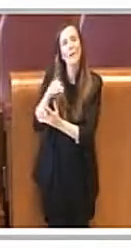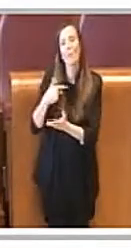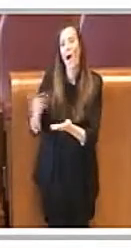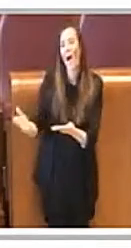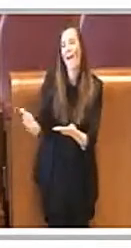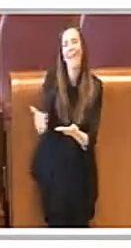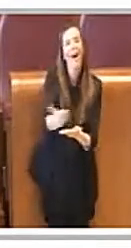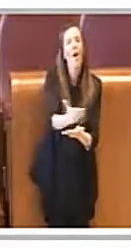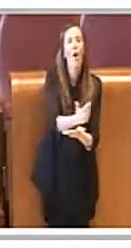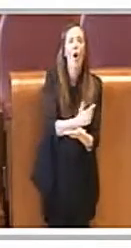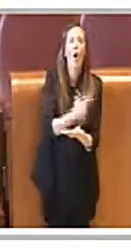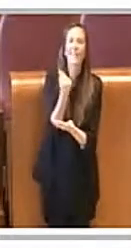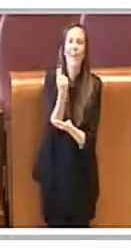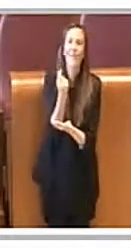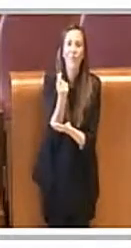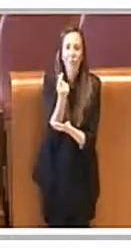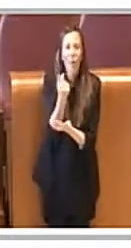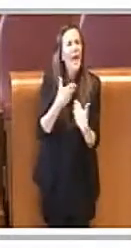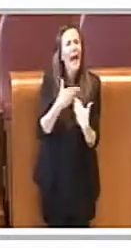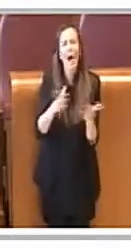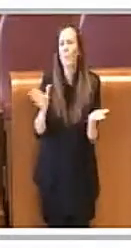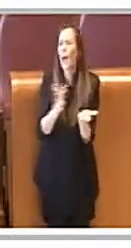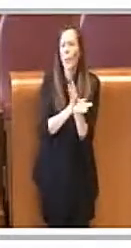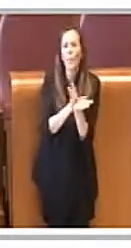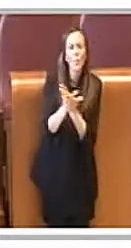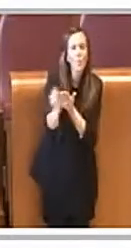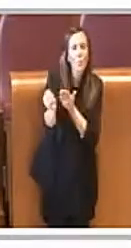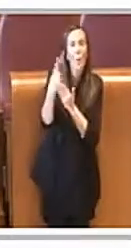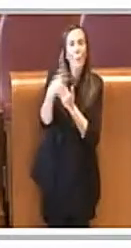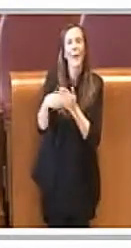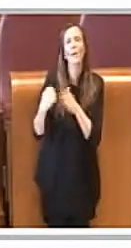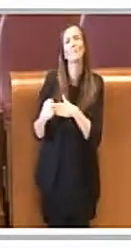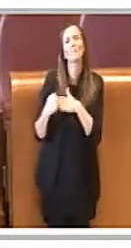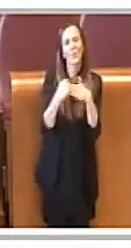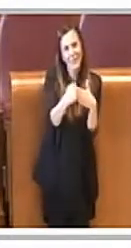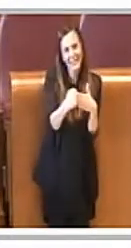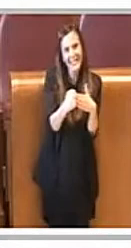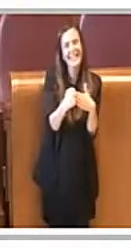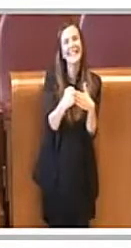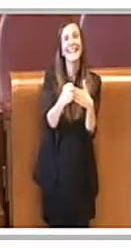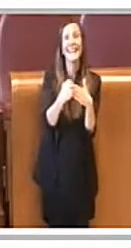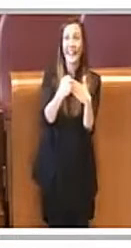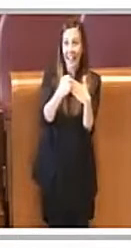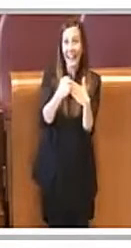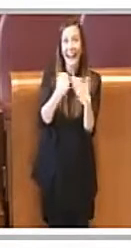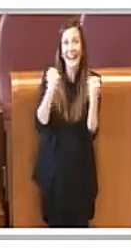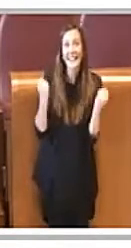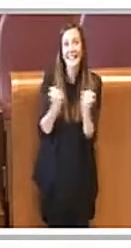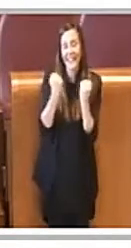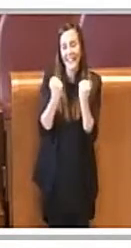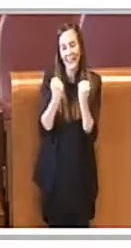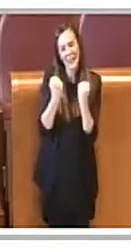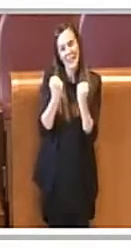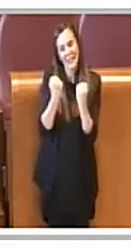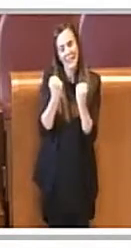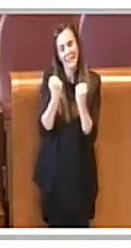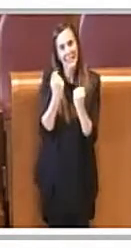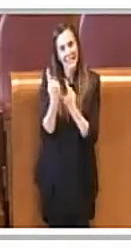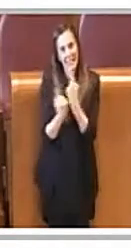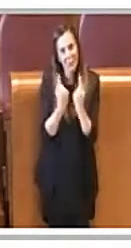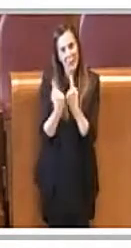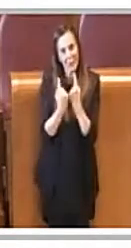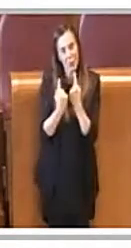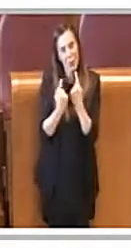raccolta fondi aperta a tutti per sostenere appunto le iniziative più colpite da